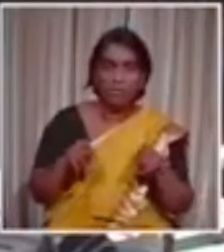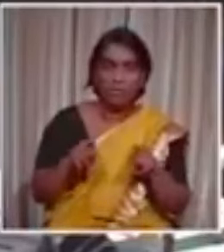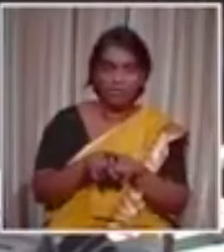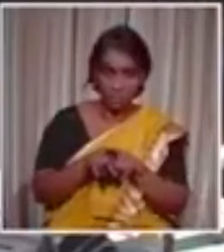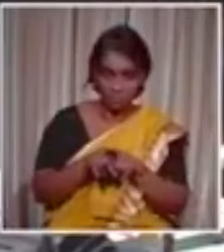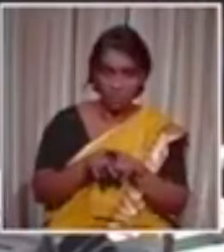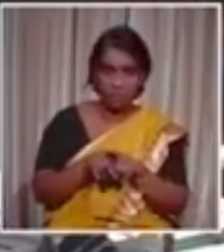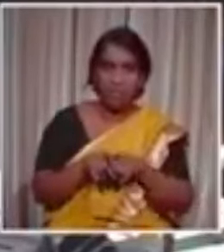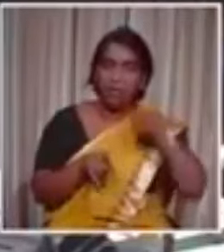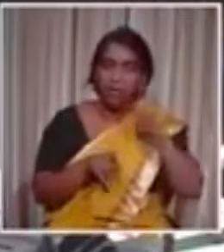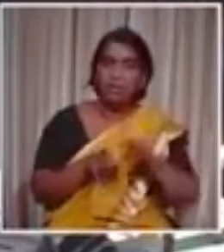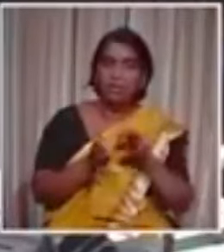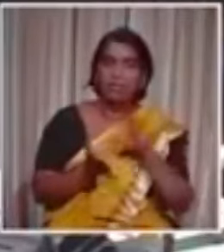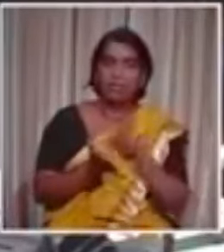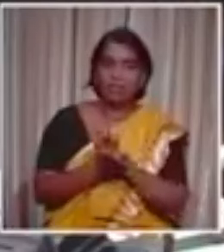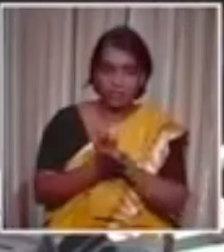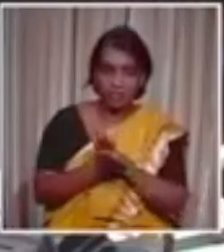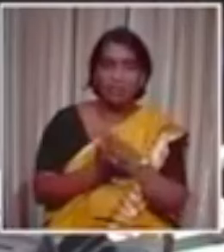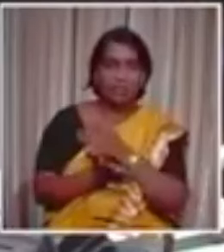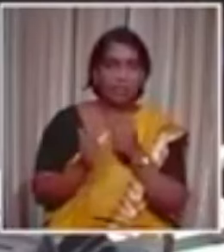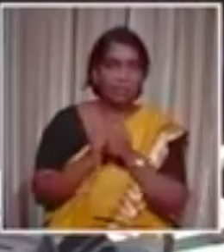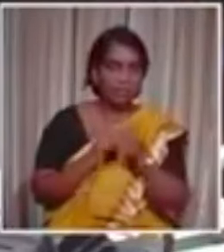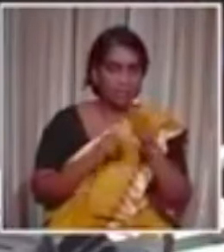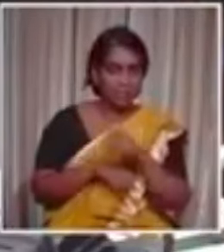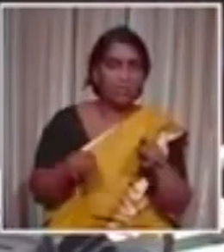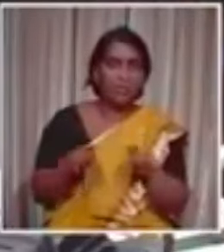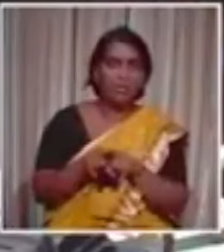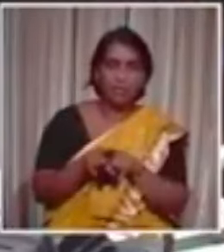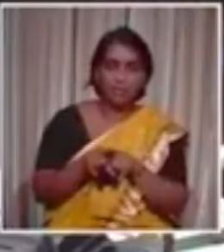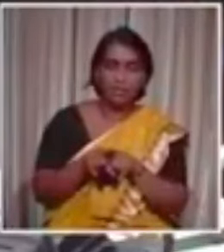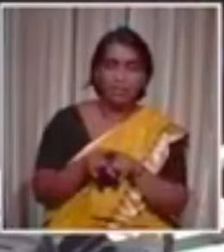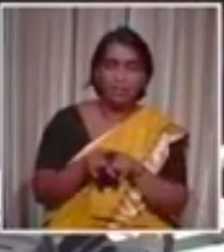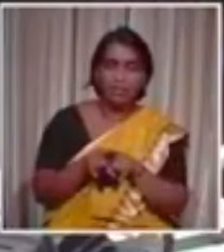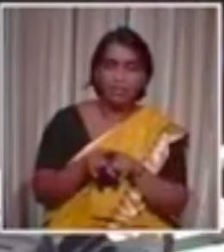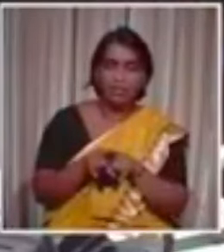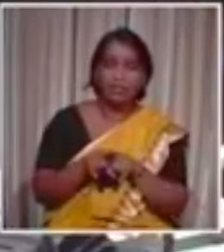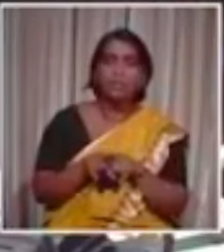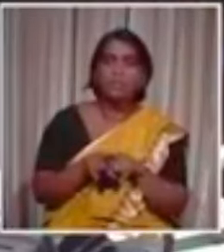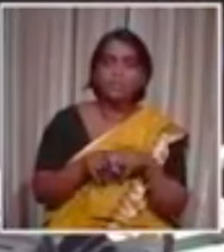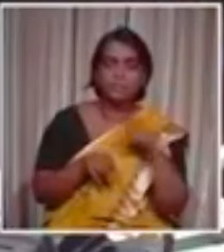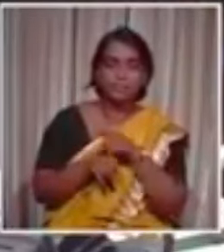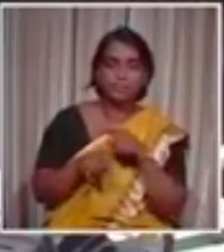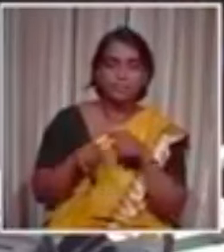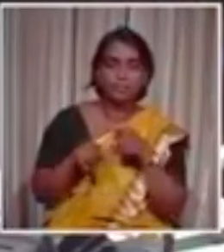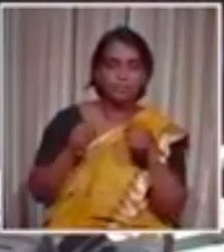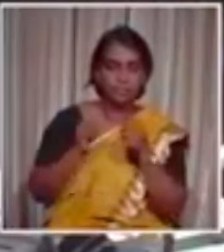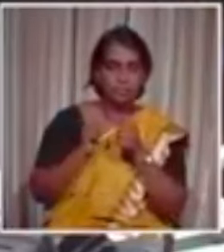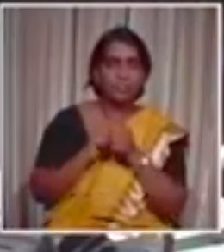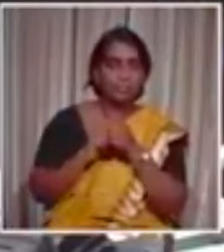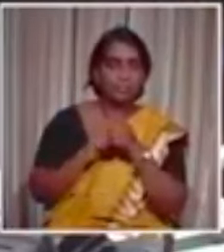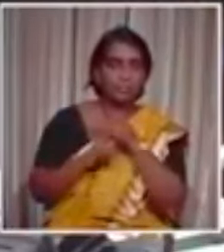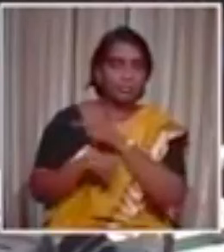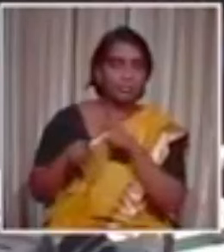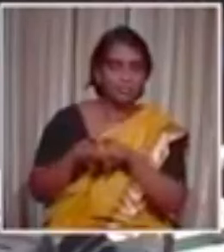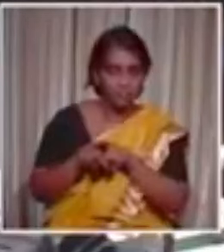thinduwa Awalanggu kiri masa dah kabinet patrika wadamma Ranil Wickremesinghe agametuma. Awalanggu kiri me kabinet patrika.